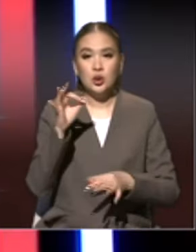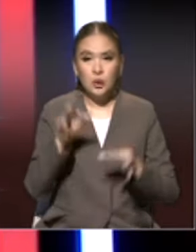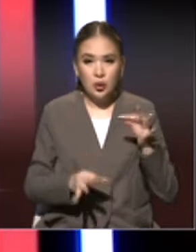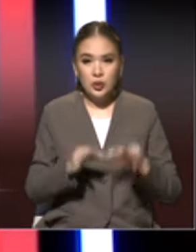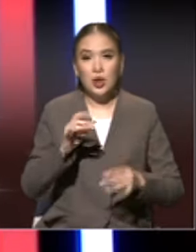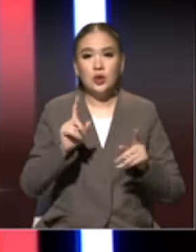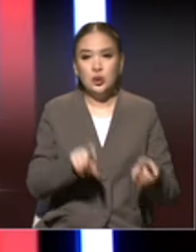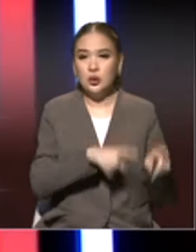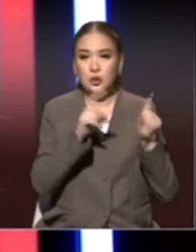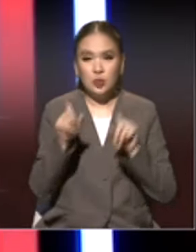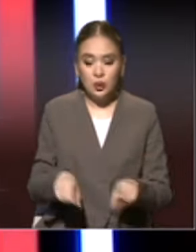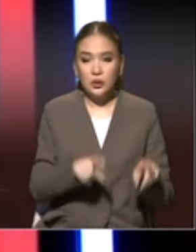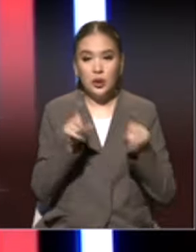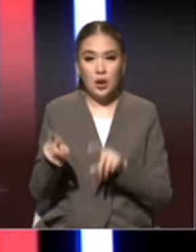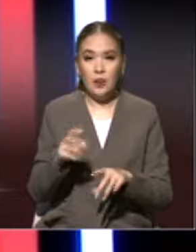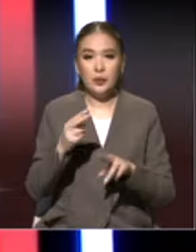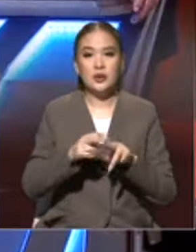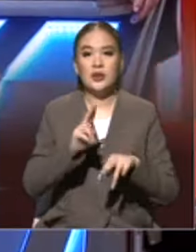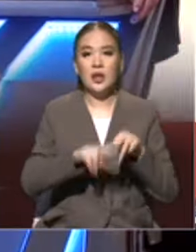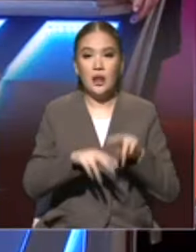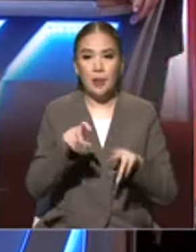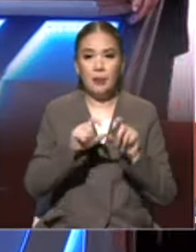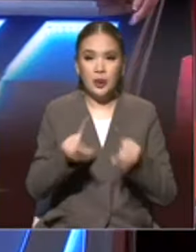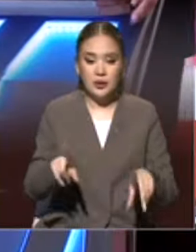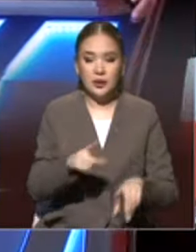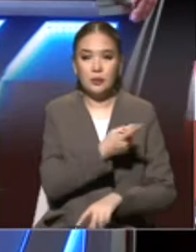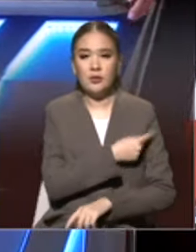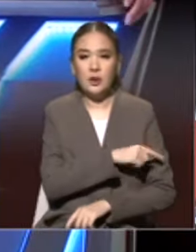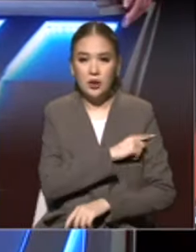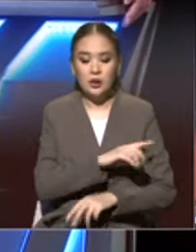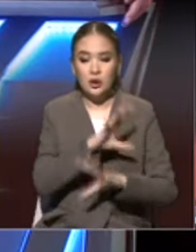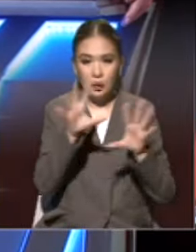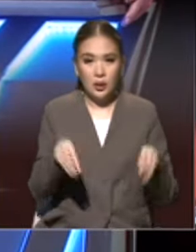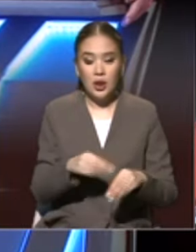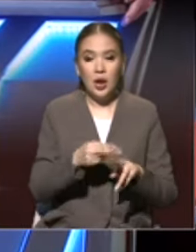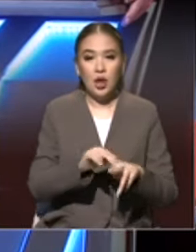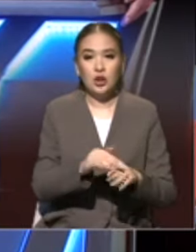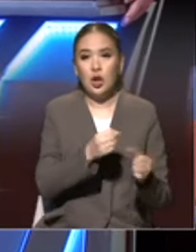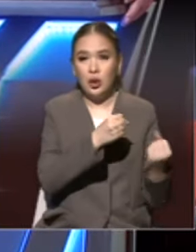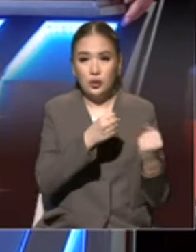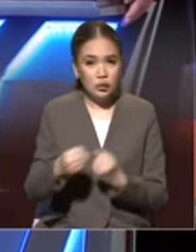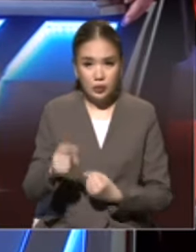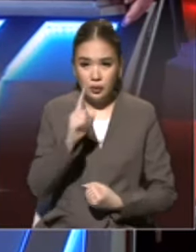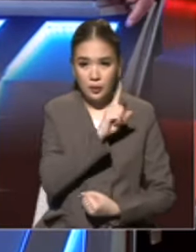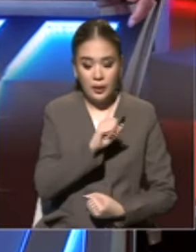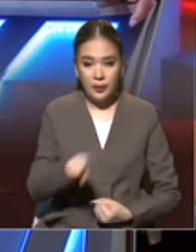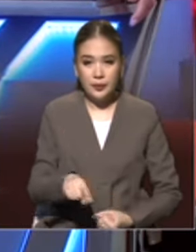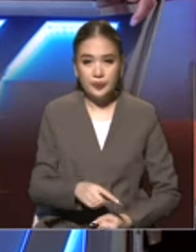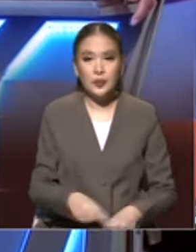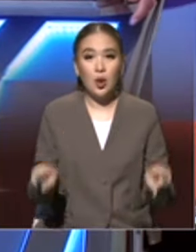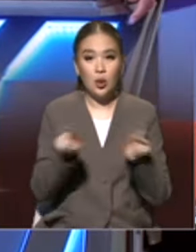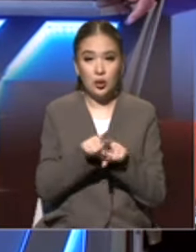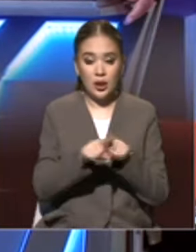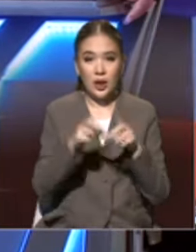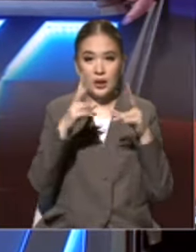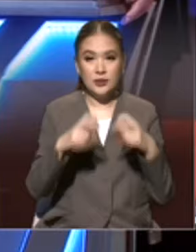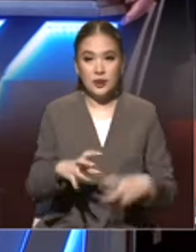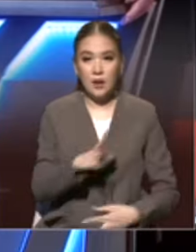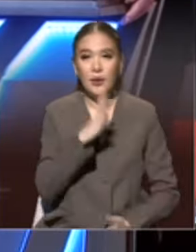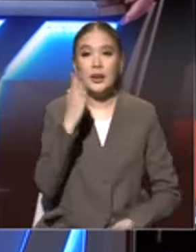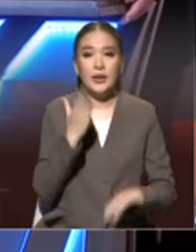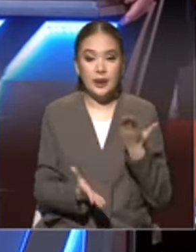тағы да сол салынатын мектебіміз, салынатын ауруханамыз ұзаққа кетіп қалмай ма? Жылдан жылға? Ол да қарастырылған. Егер